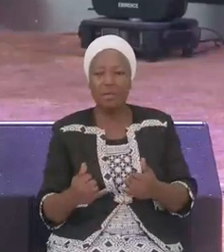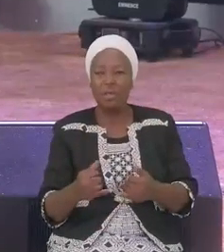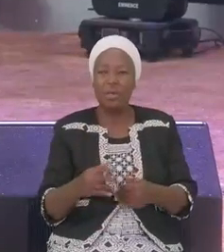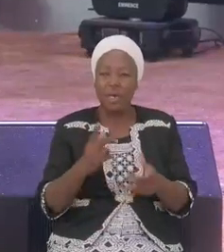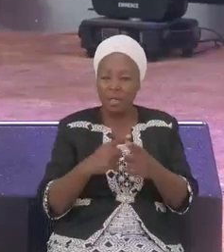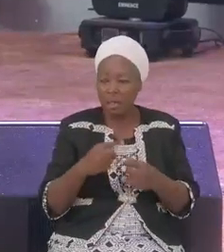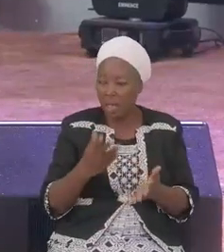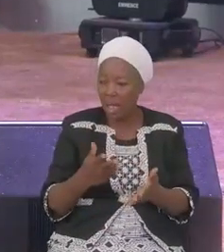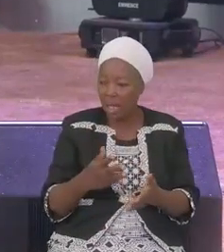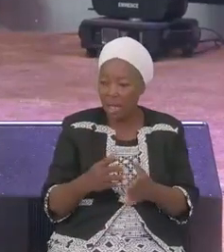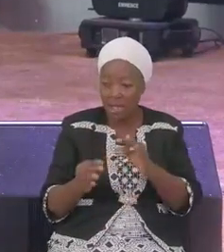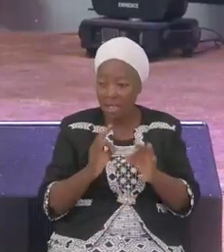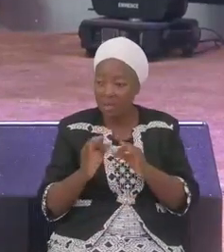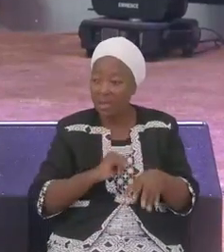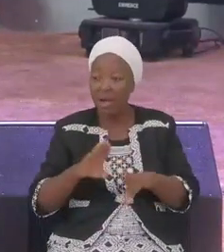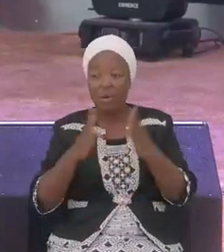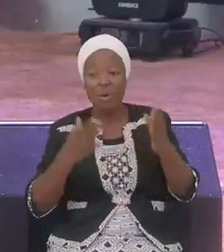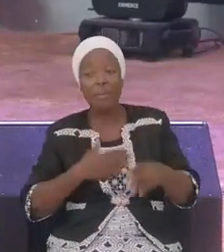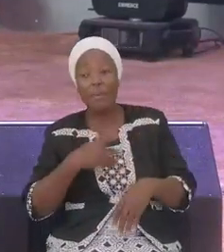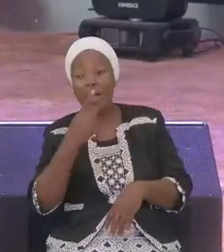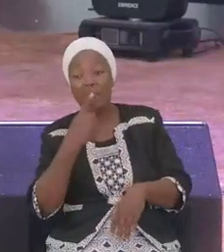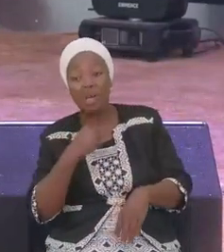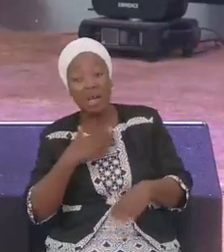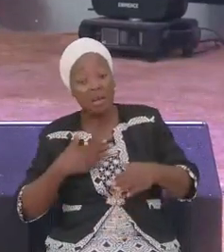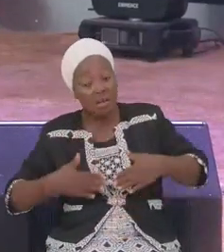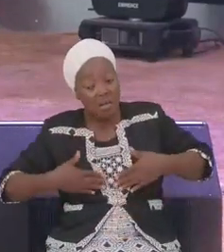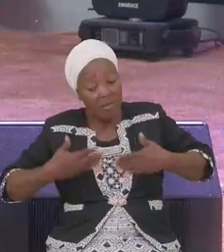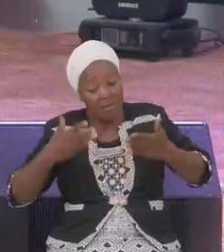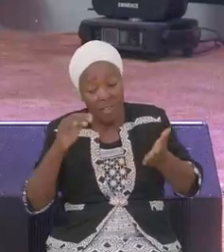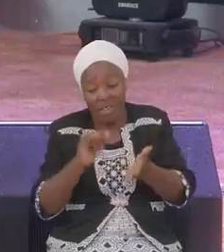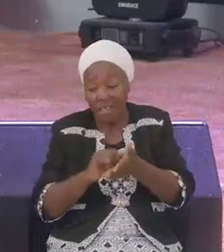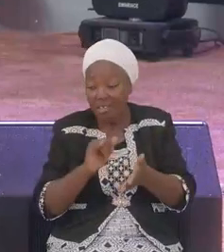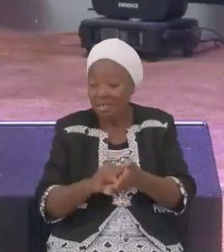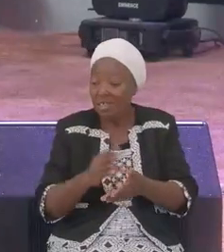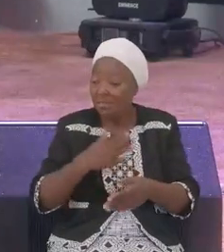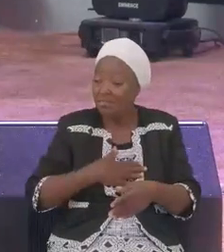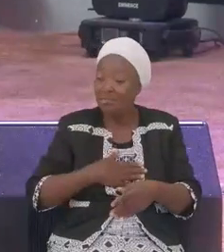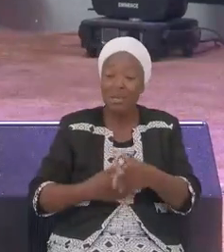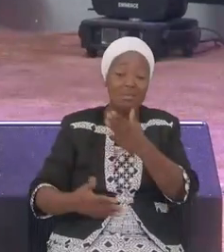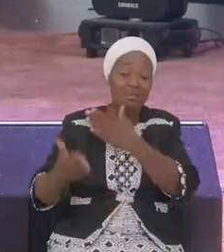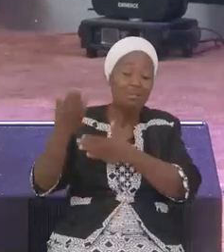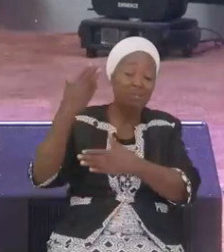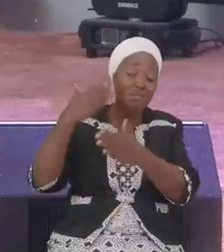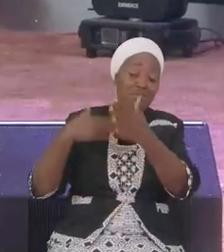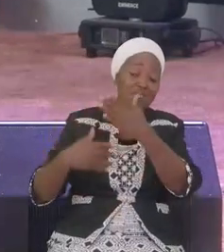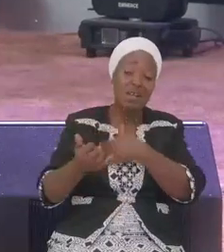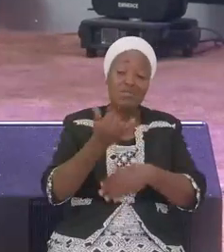bouche et je confesse cela, je serai dans le problème. Alors, je pourrais même pas de souci